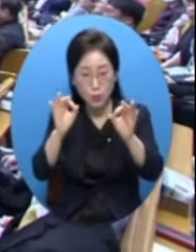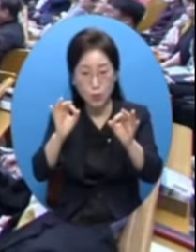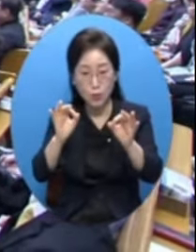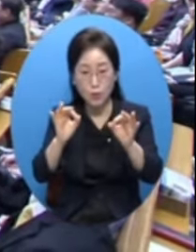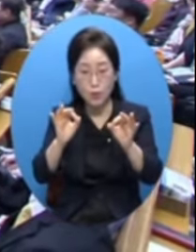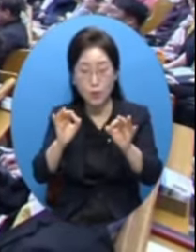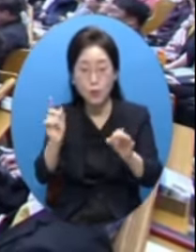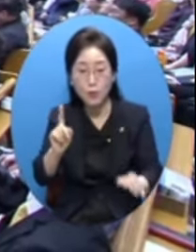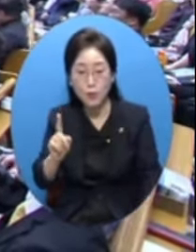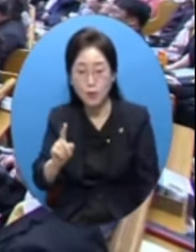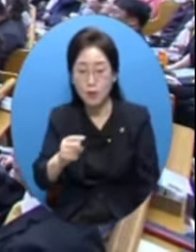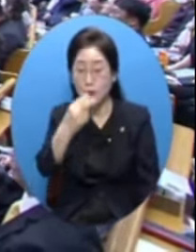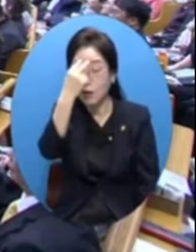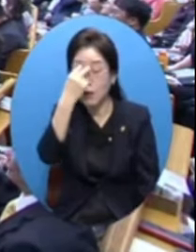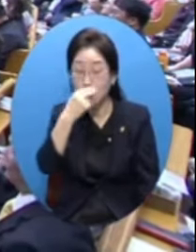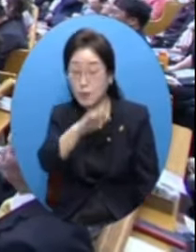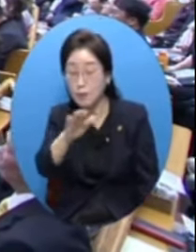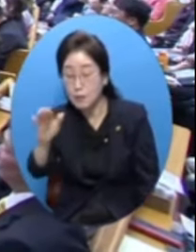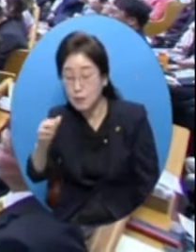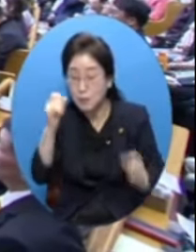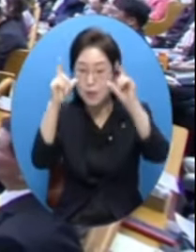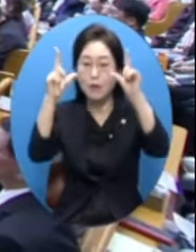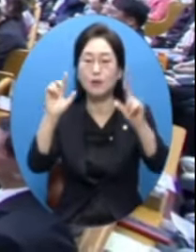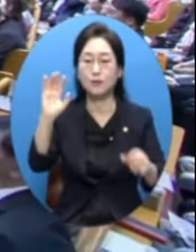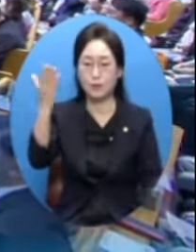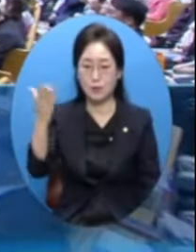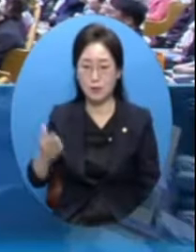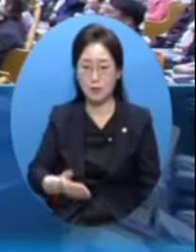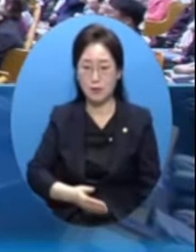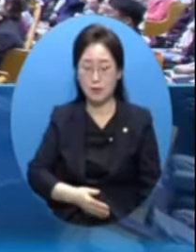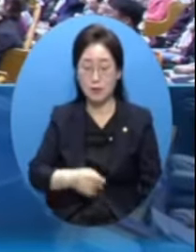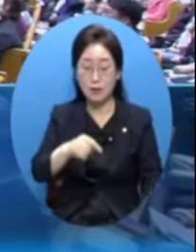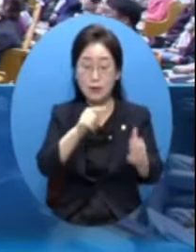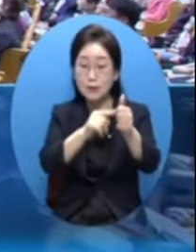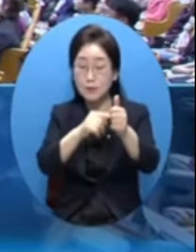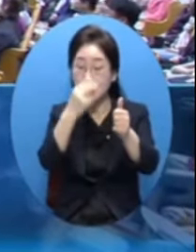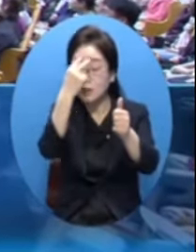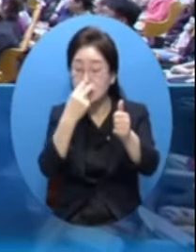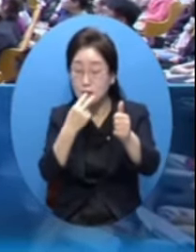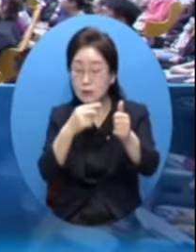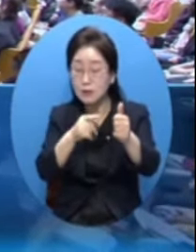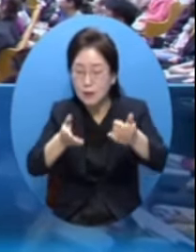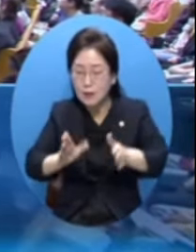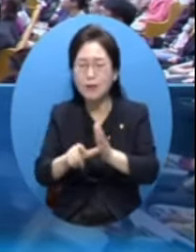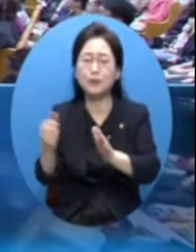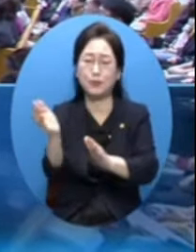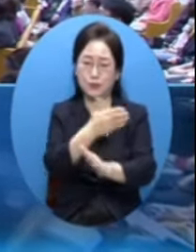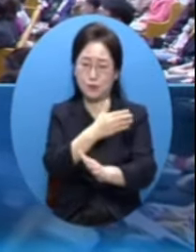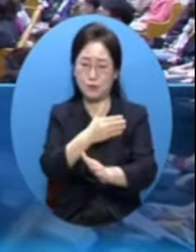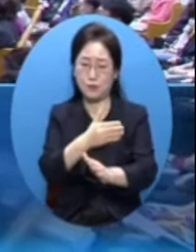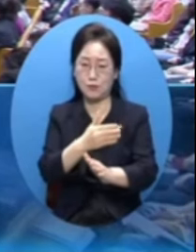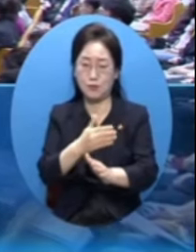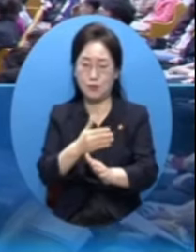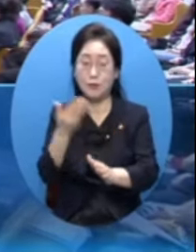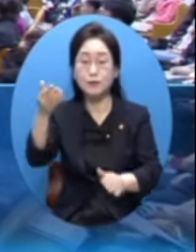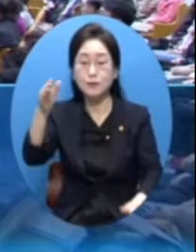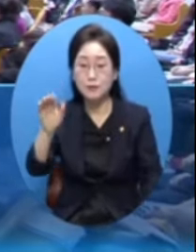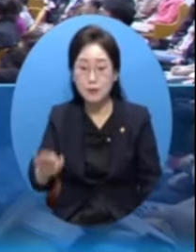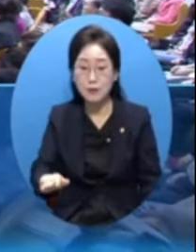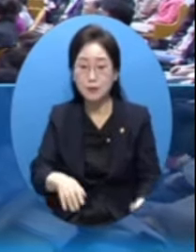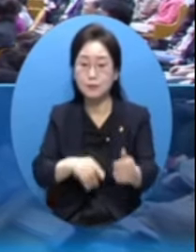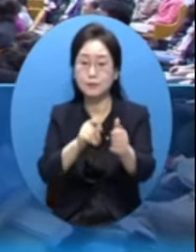보던 맹인 바디메오가 눈을 뜨게 되었습니다. 이 맹인은 날 때부터 앞을 보지 못했습니다. 그런데